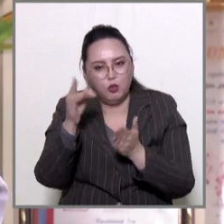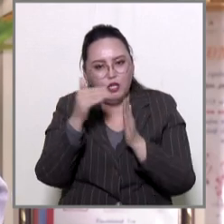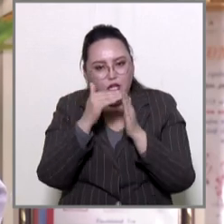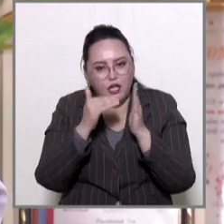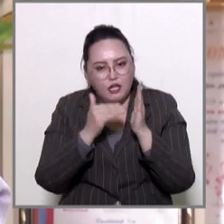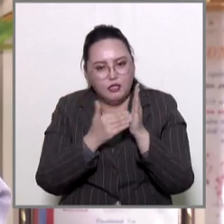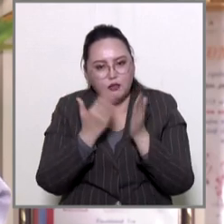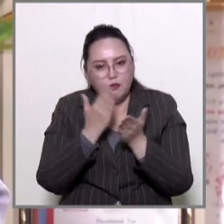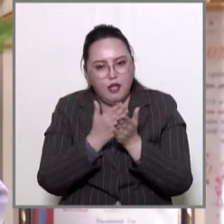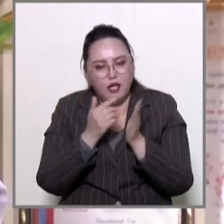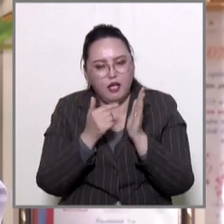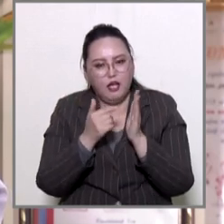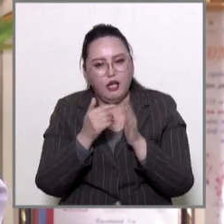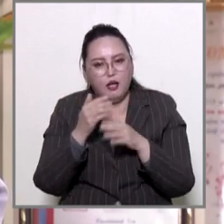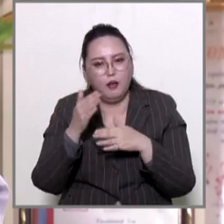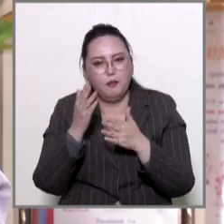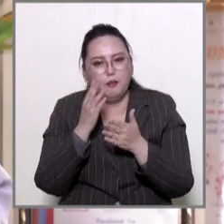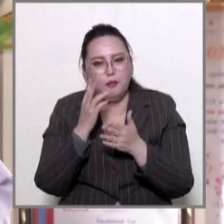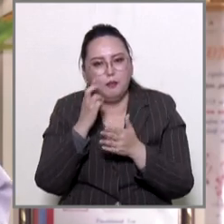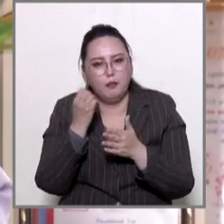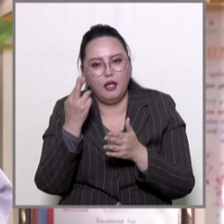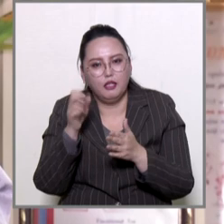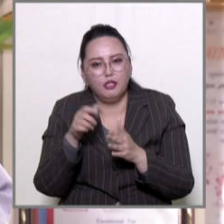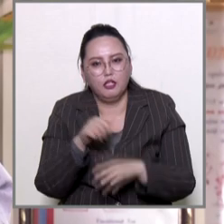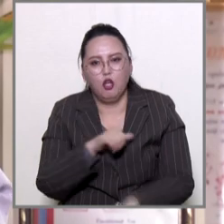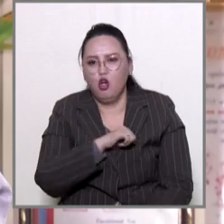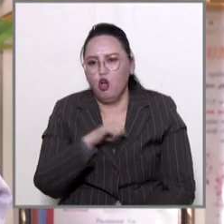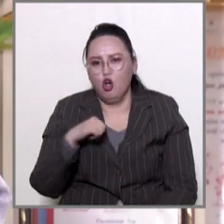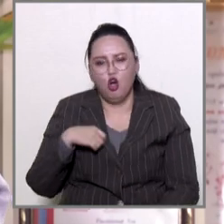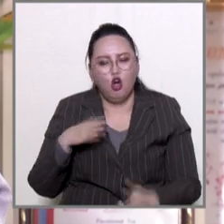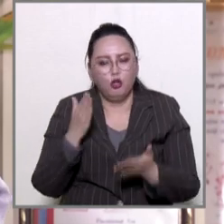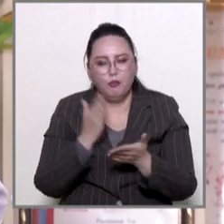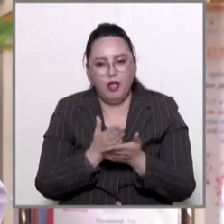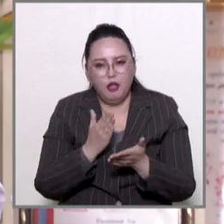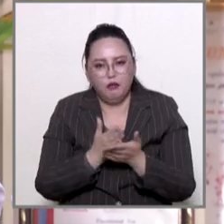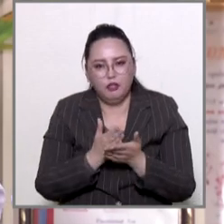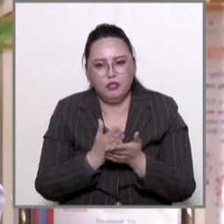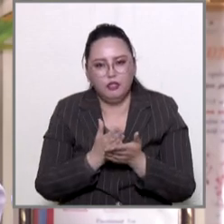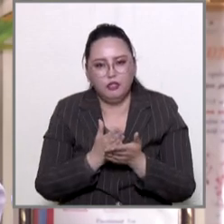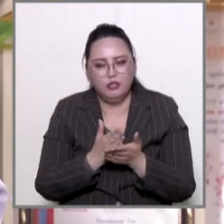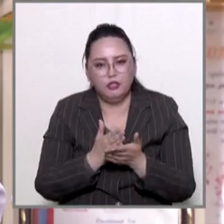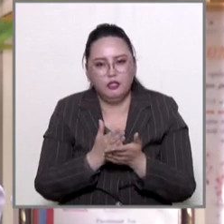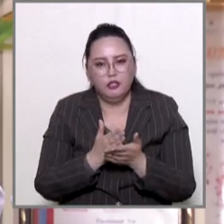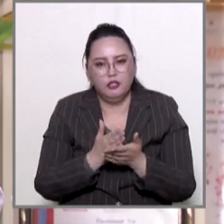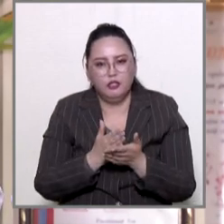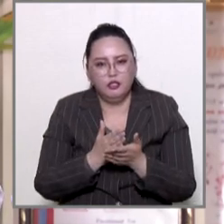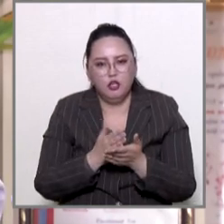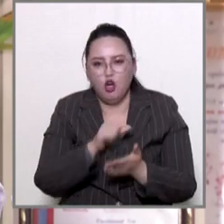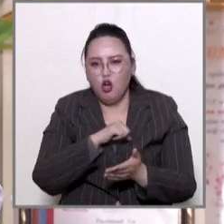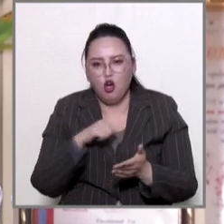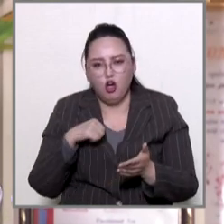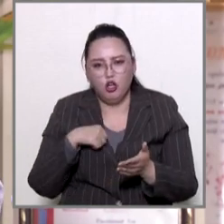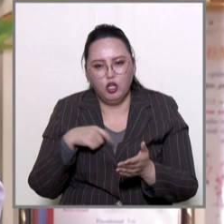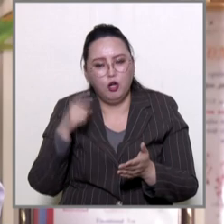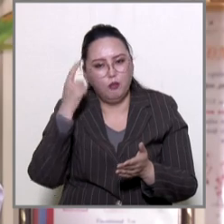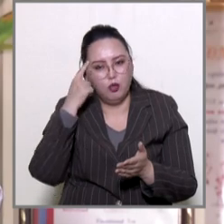чанарыг илэрхийлж байгаа байдал маань хэрвээ та бүхнээс арай өөрөөр бодож ивэл түүнийгээ батлаад